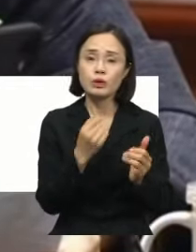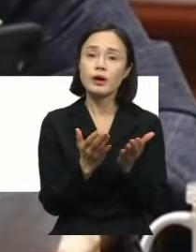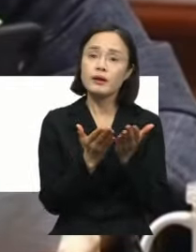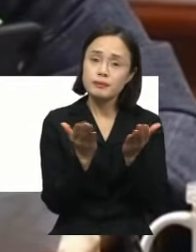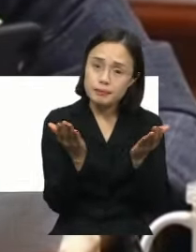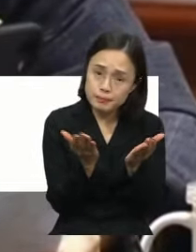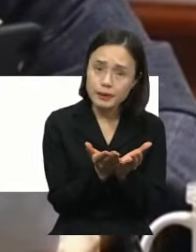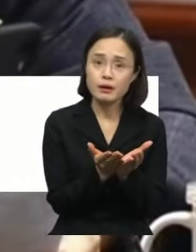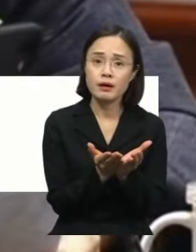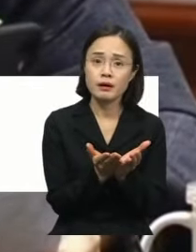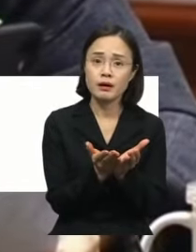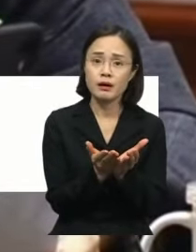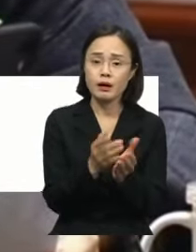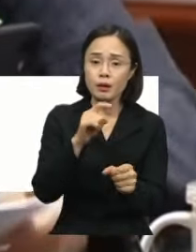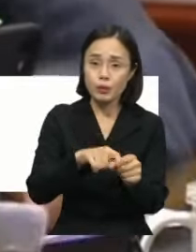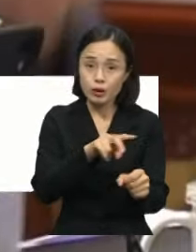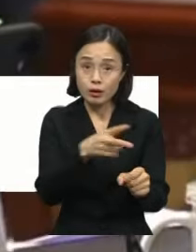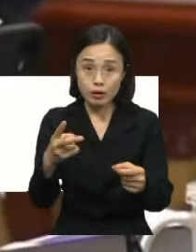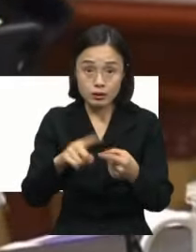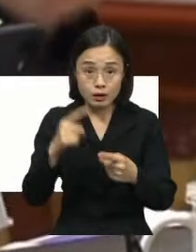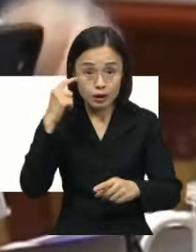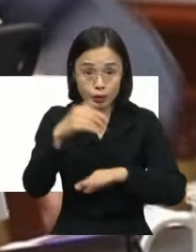계획을 변경시킬 의사가